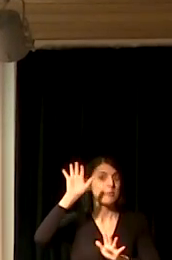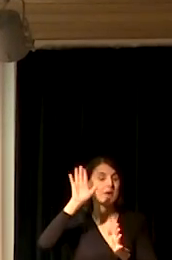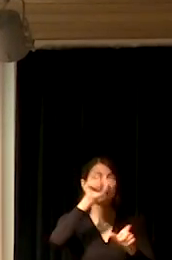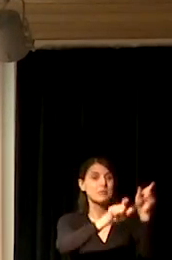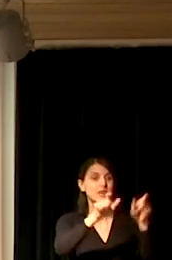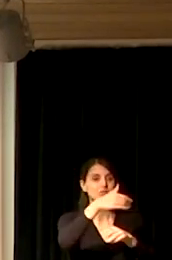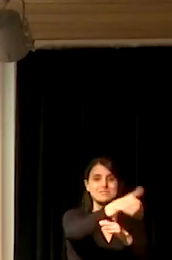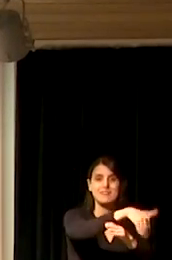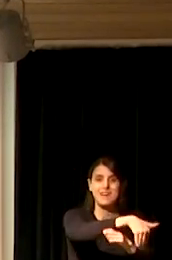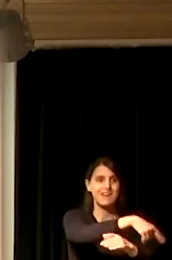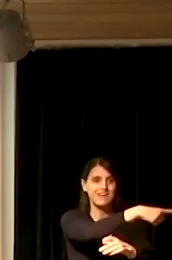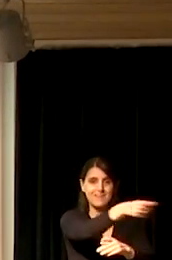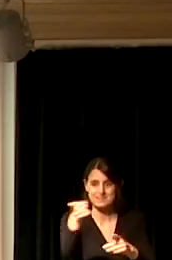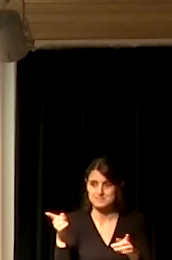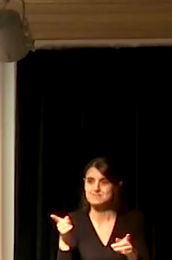pels carrers i